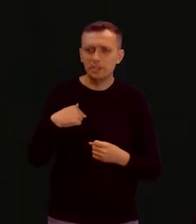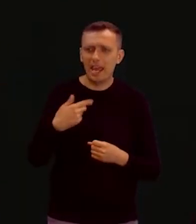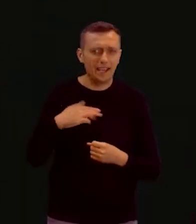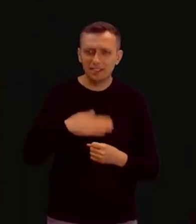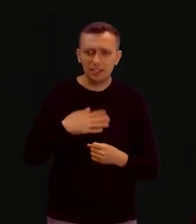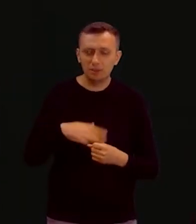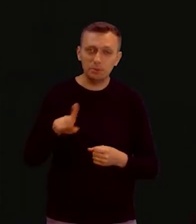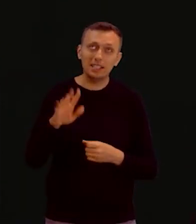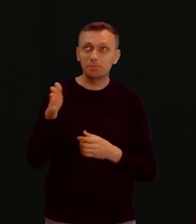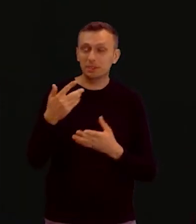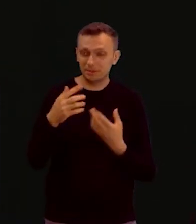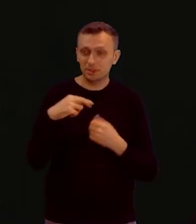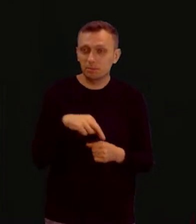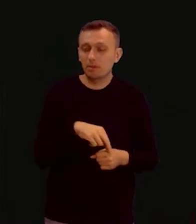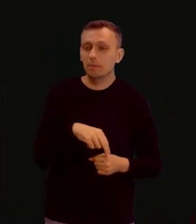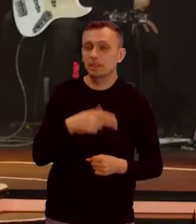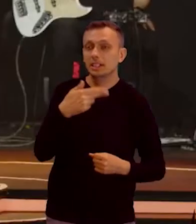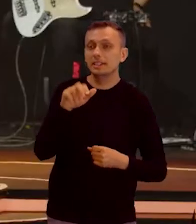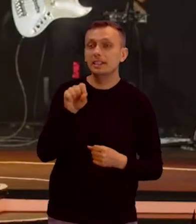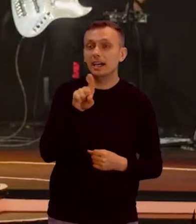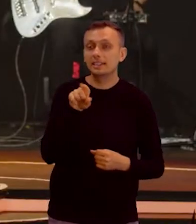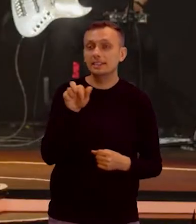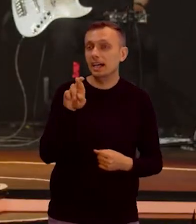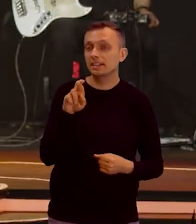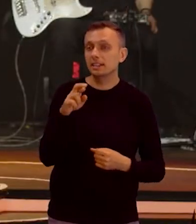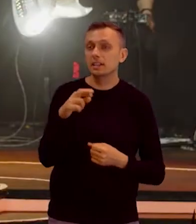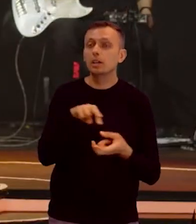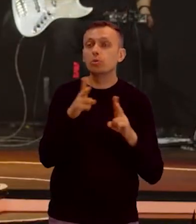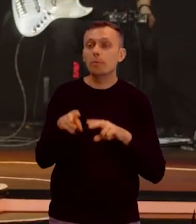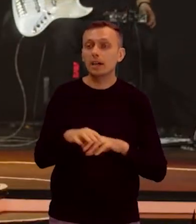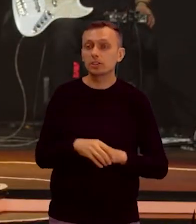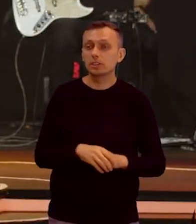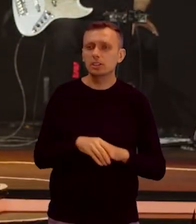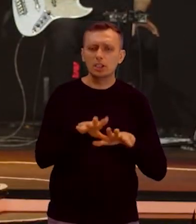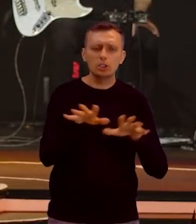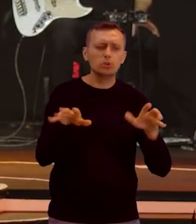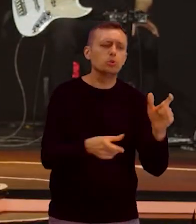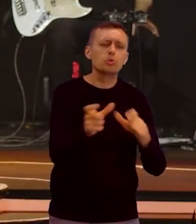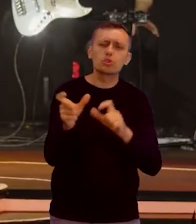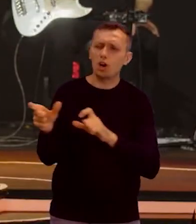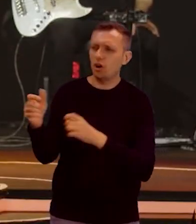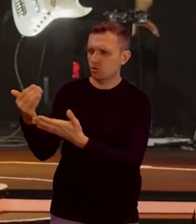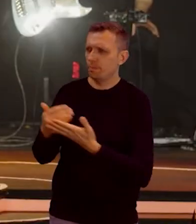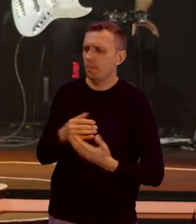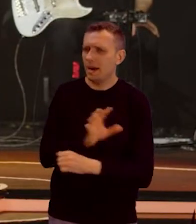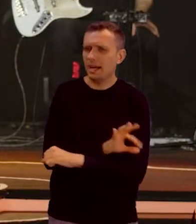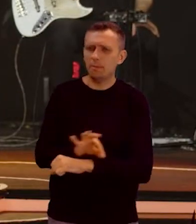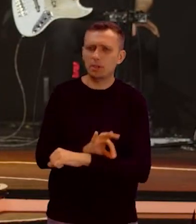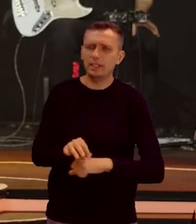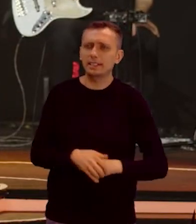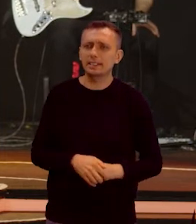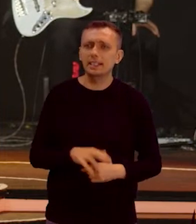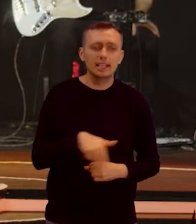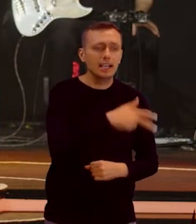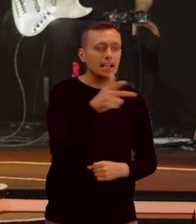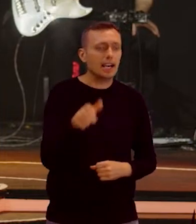tego nie mów. Jest Nazar, który tłumaczy nam. I jest wiele, wiele innych osób, przepraszam, nie wymienię wszystkich, ale naprawdę każdą z tych osób